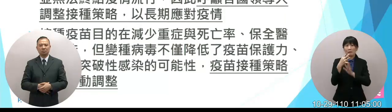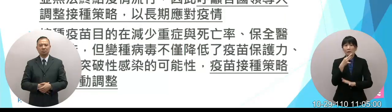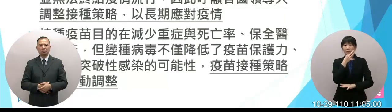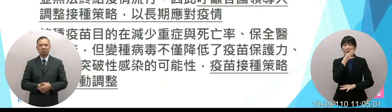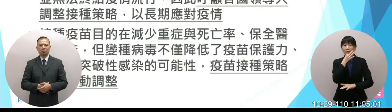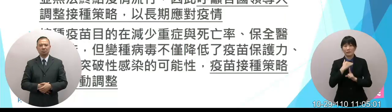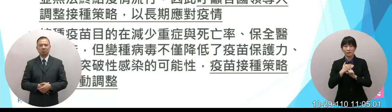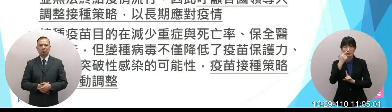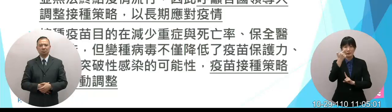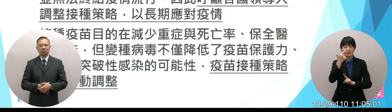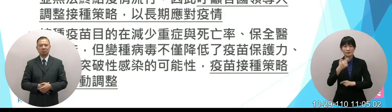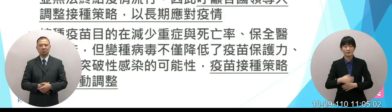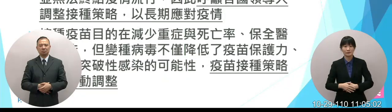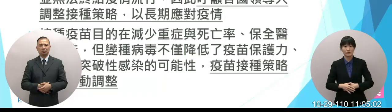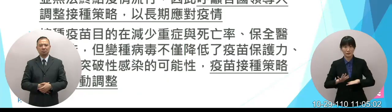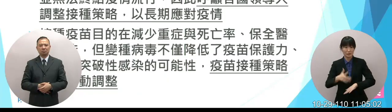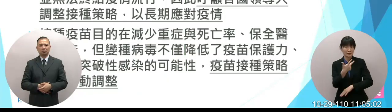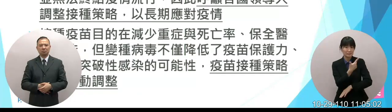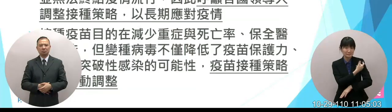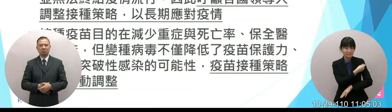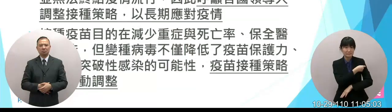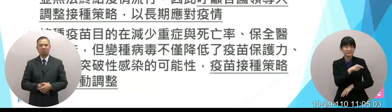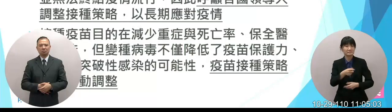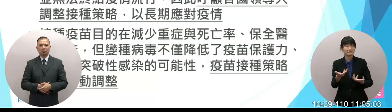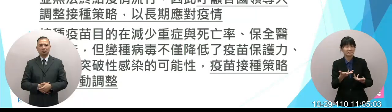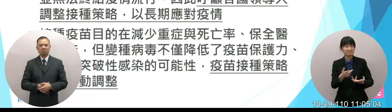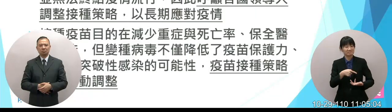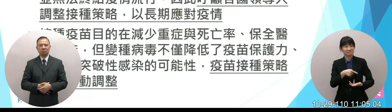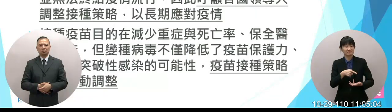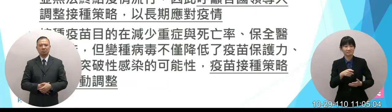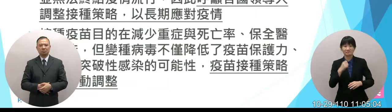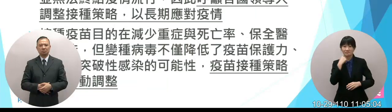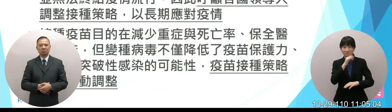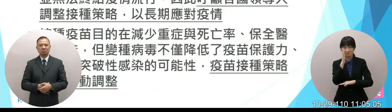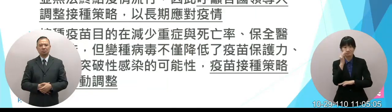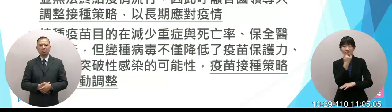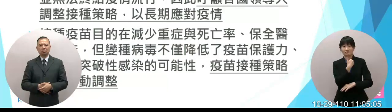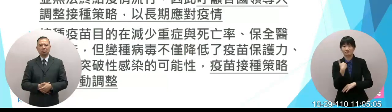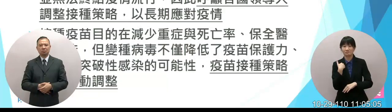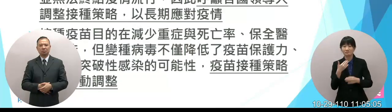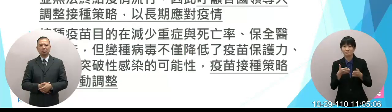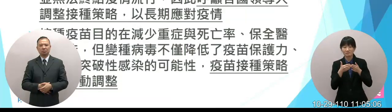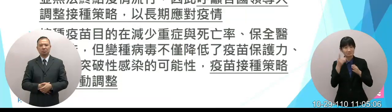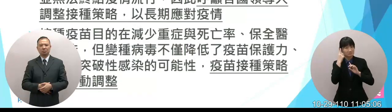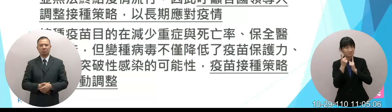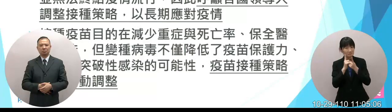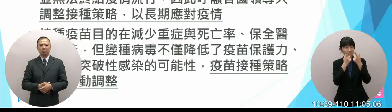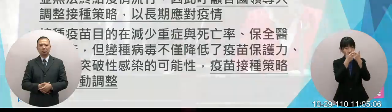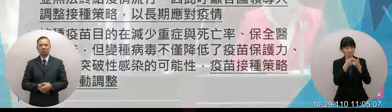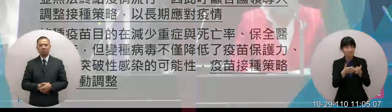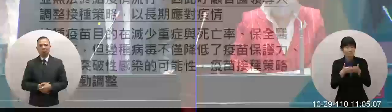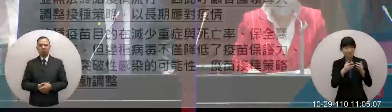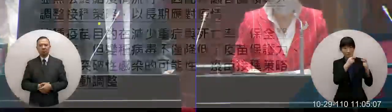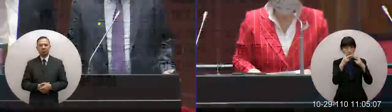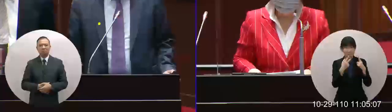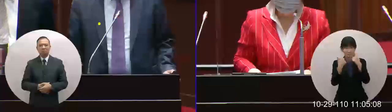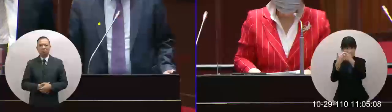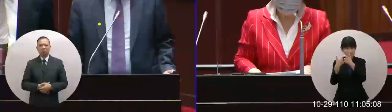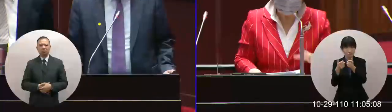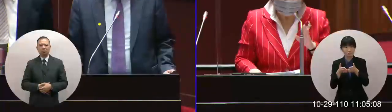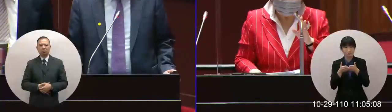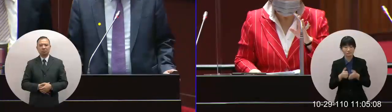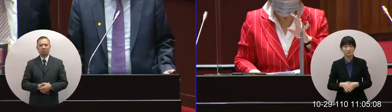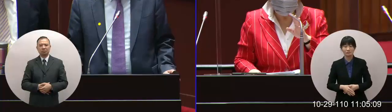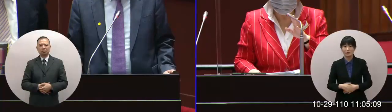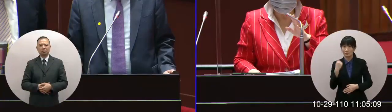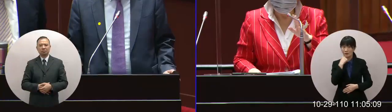性，在疫苗的接种上呢，我们势必需要再做另外的因应与调整。以